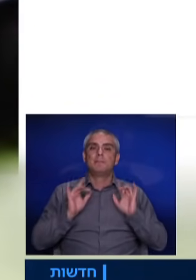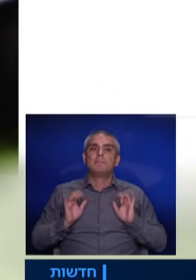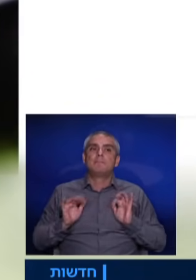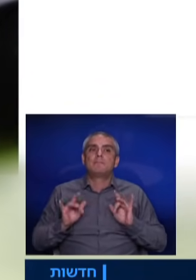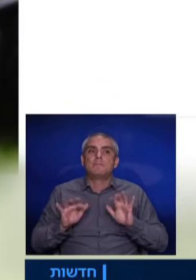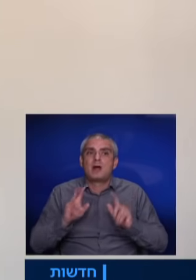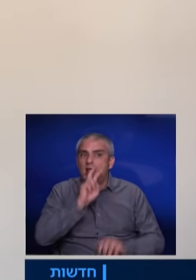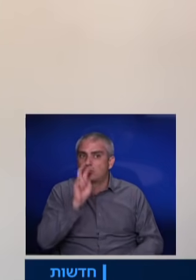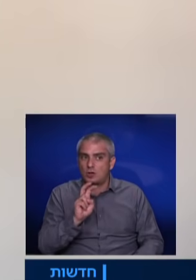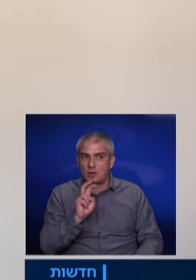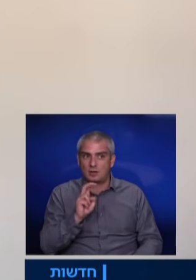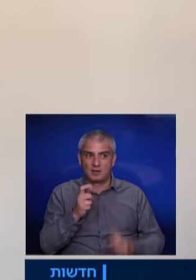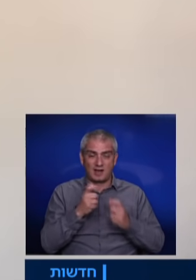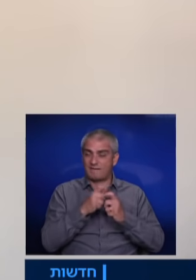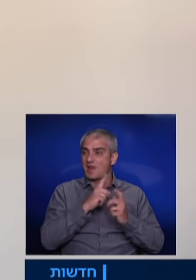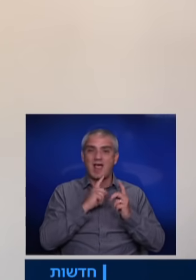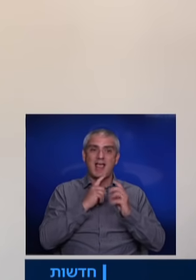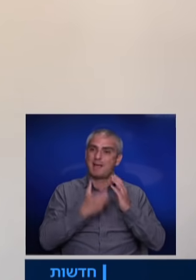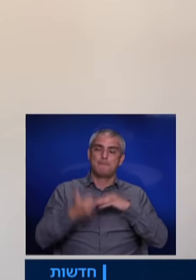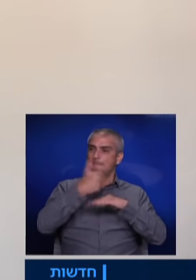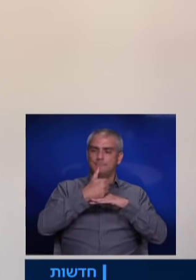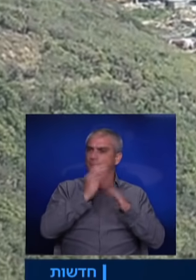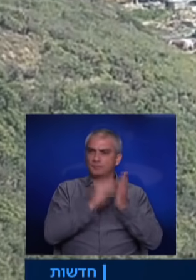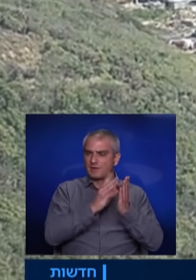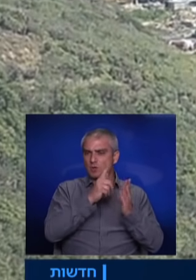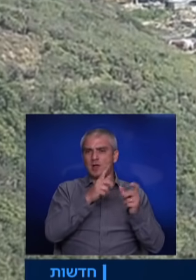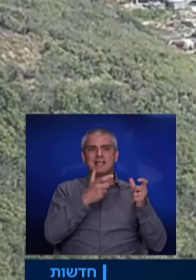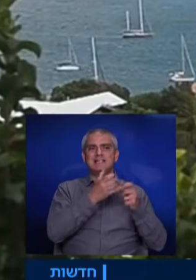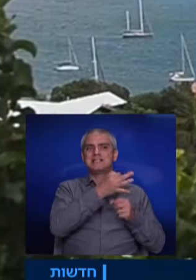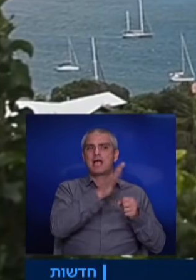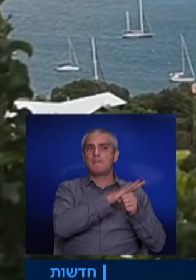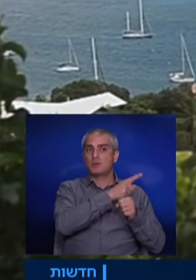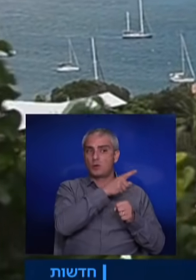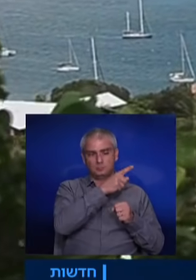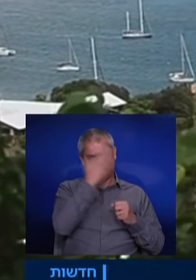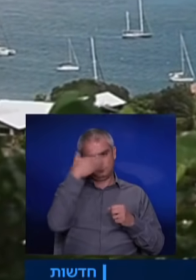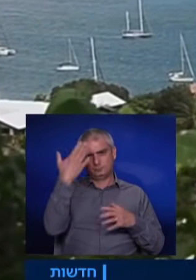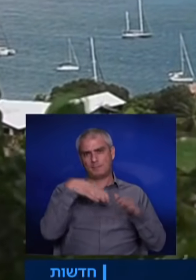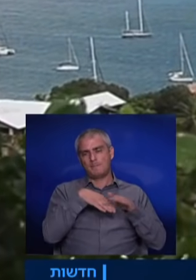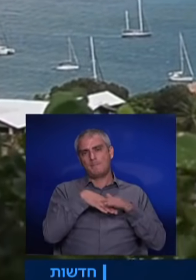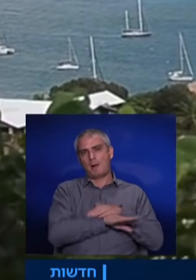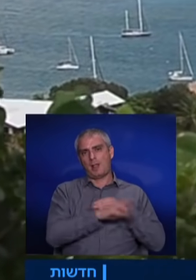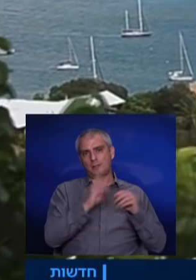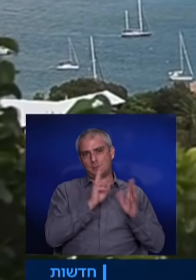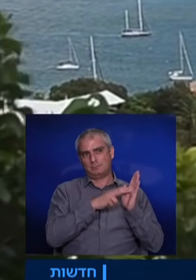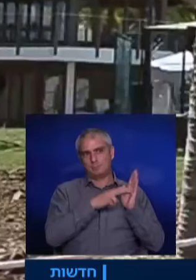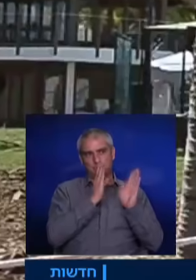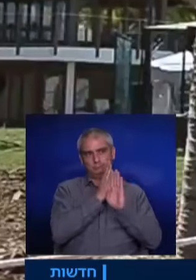10 מיליארד דולר. חברת האם שלה רשומה ביה בתולה. יה בתולה, מקלט מס ידוע, מקום